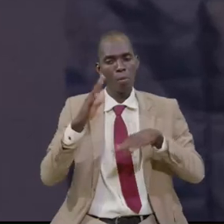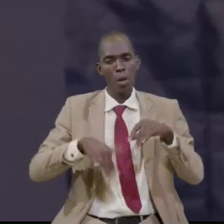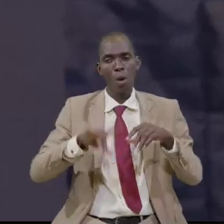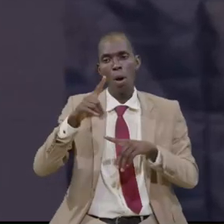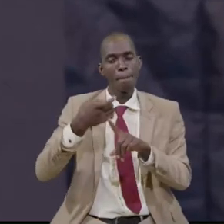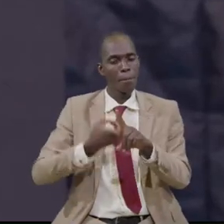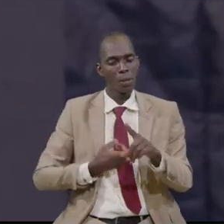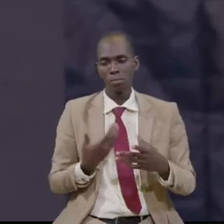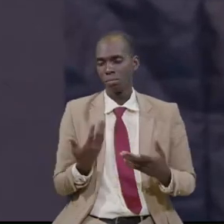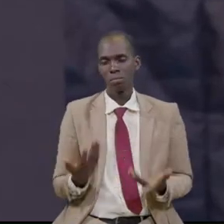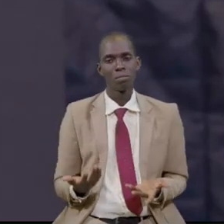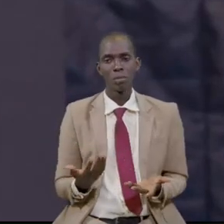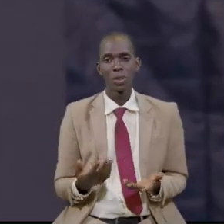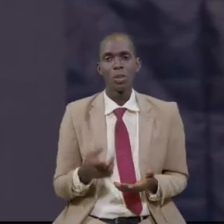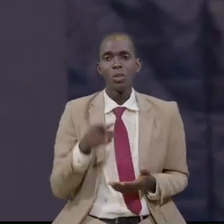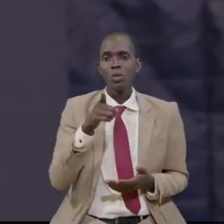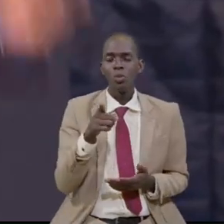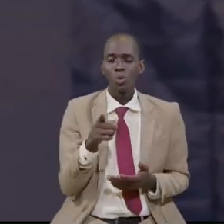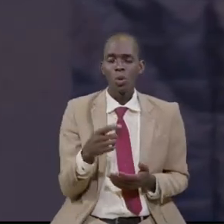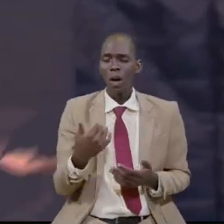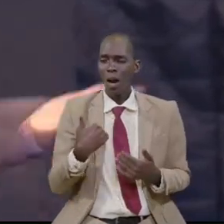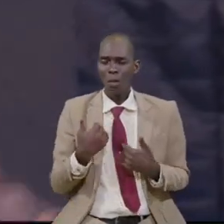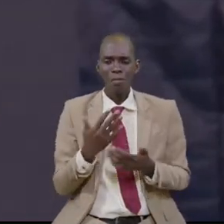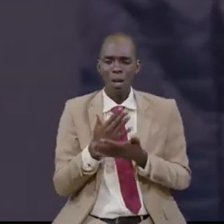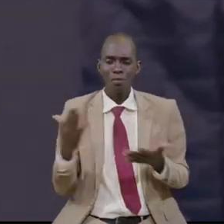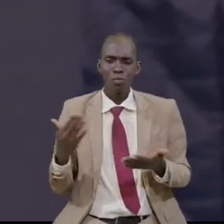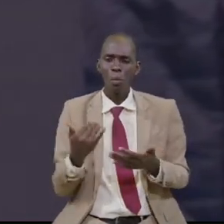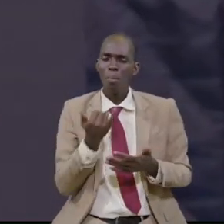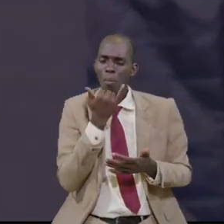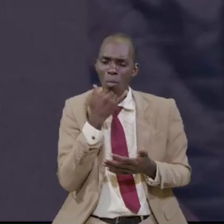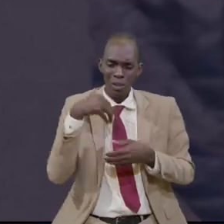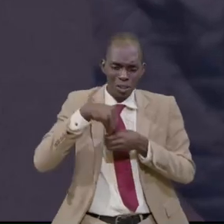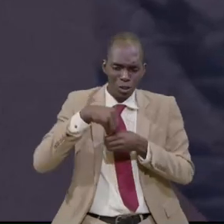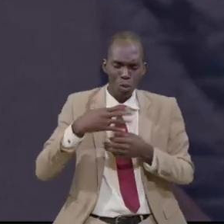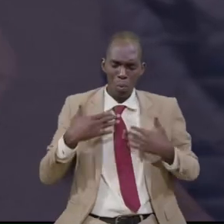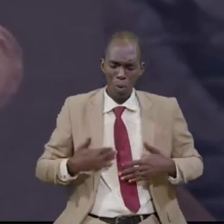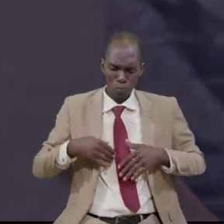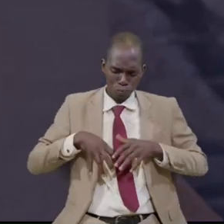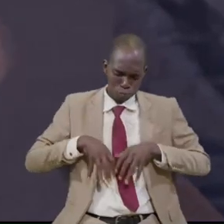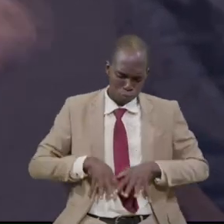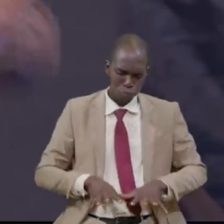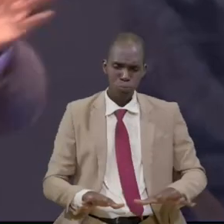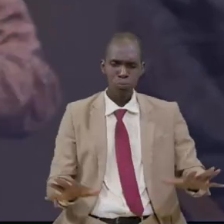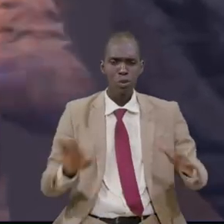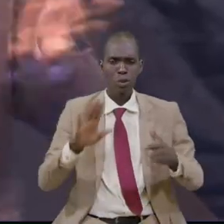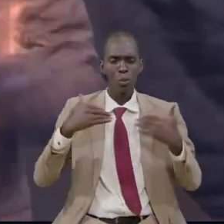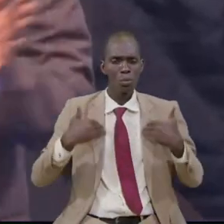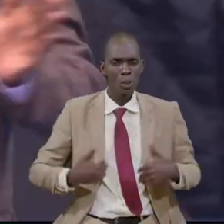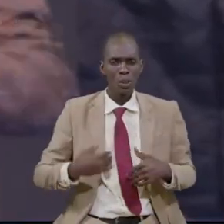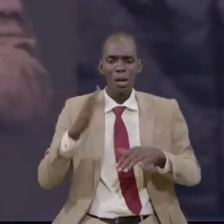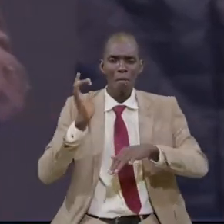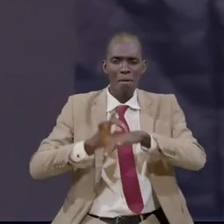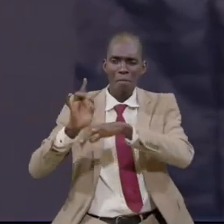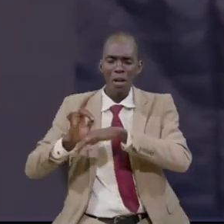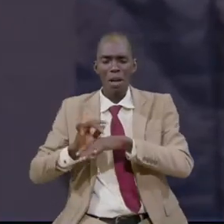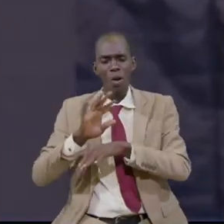à vivre, que tout votre cœur est affecté, le cerveau est affecté, toute partie est affectée.